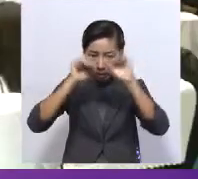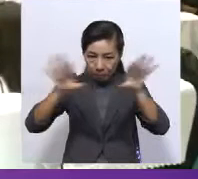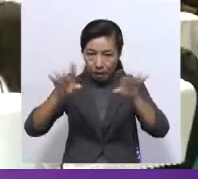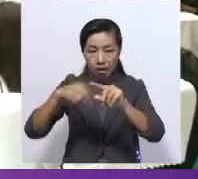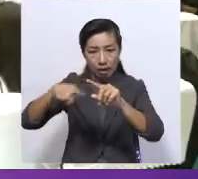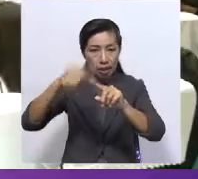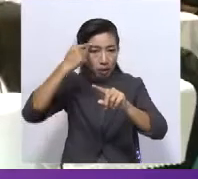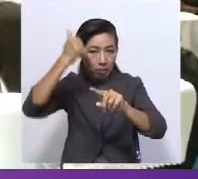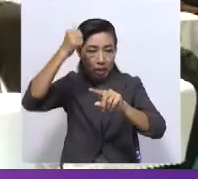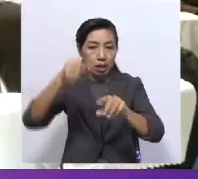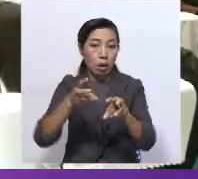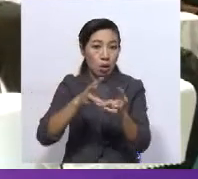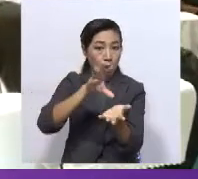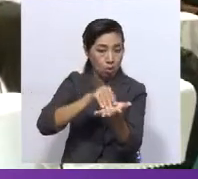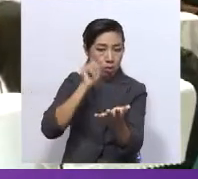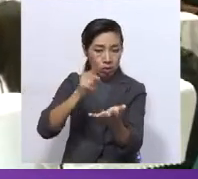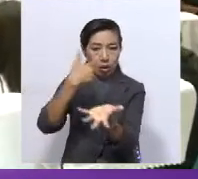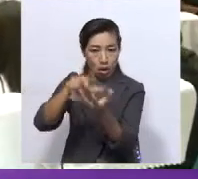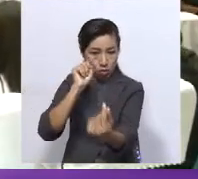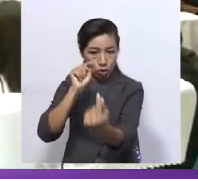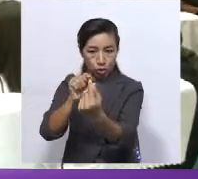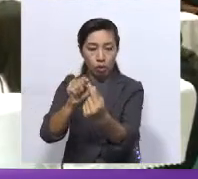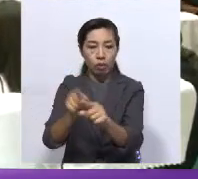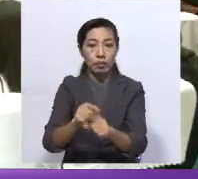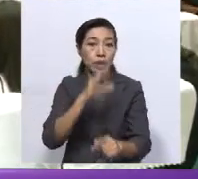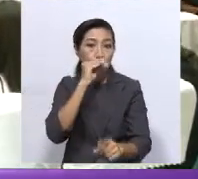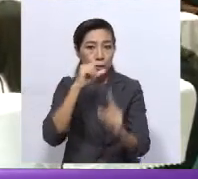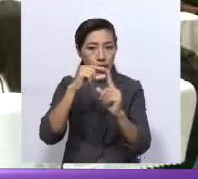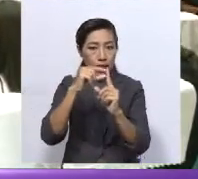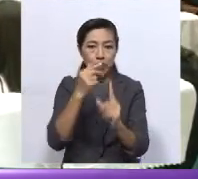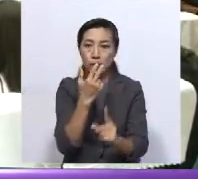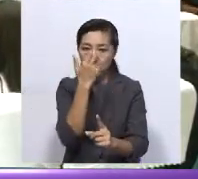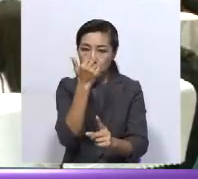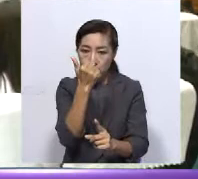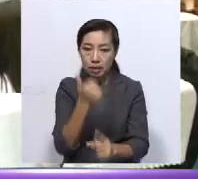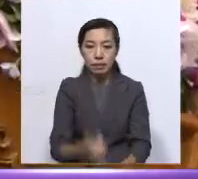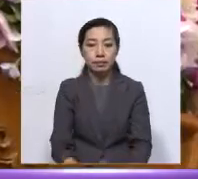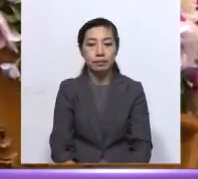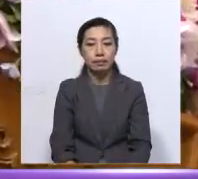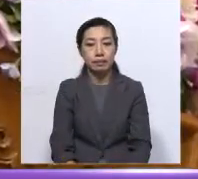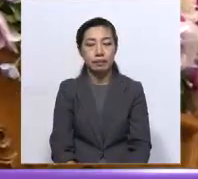ประเด็นอีกทั้งยังต้องระวังการใช้คำพูดในการให้ข้อมูลข่าวสารด้วยค่ะ